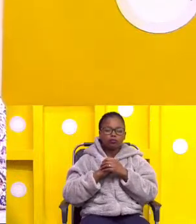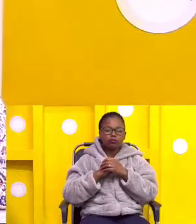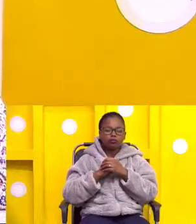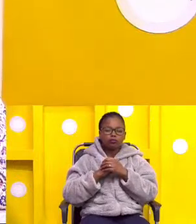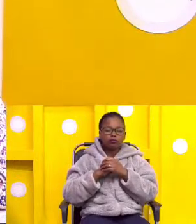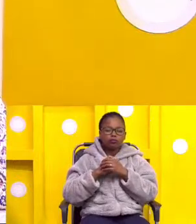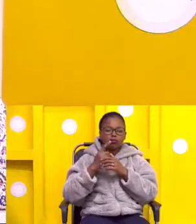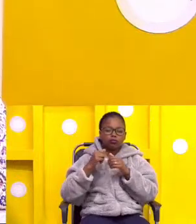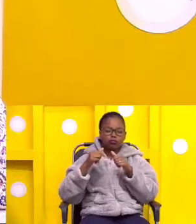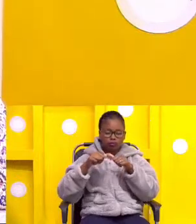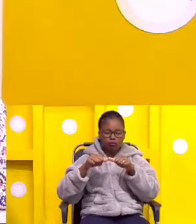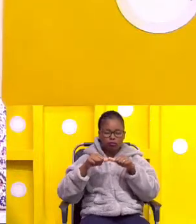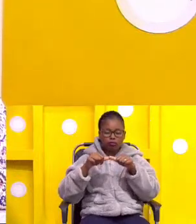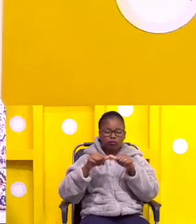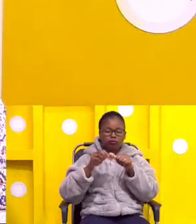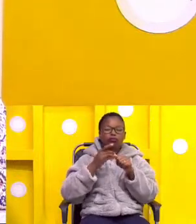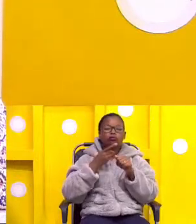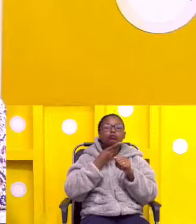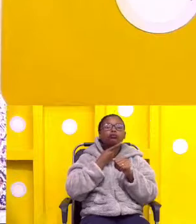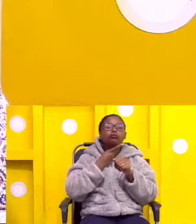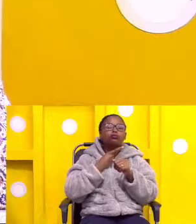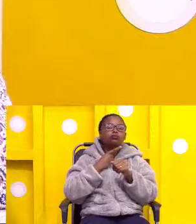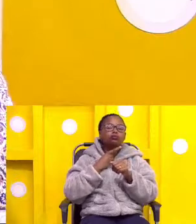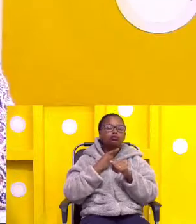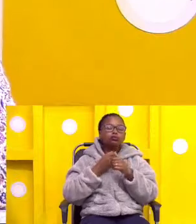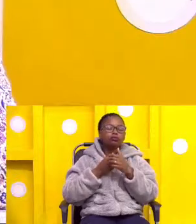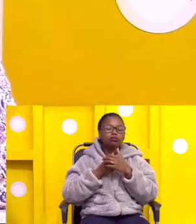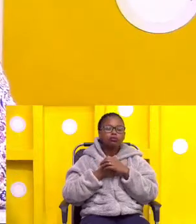Uga kituro onyotaga.